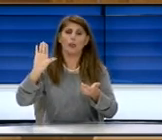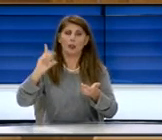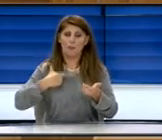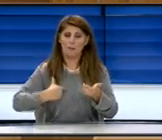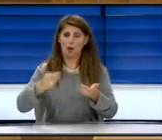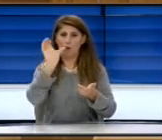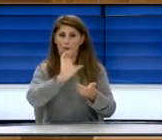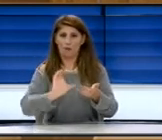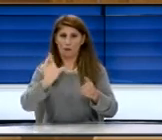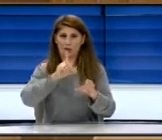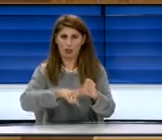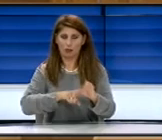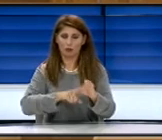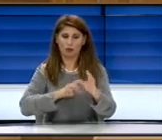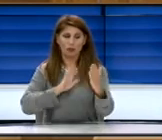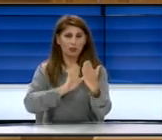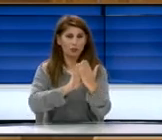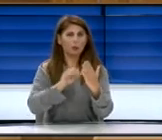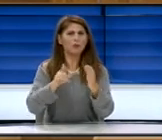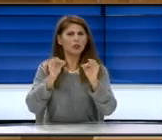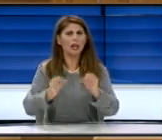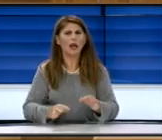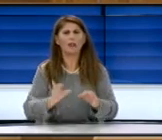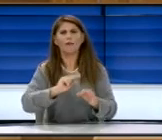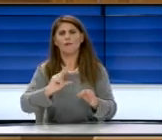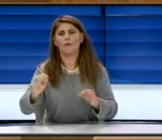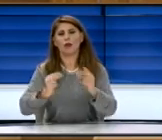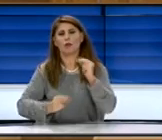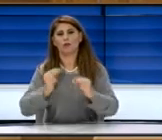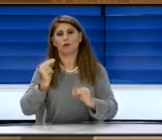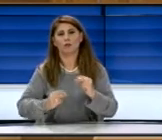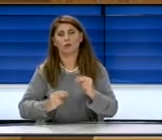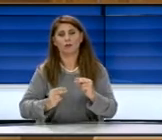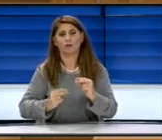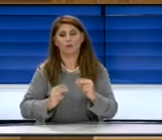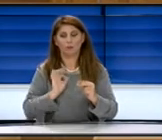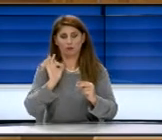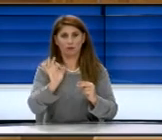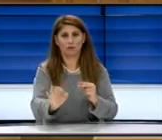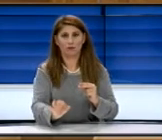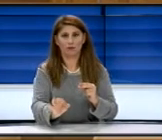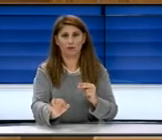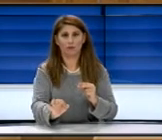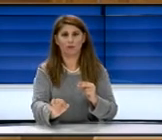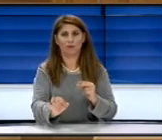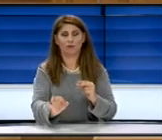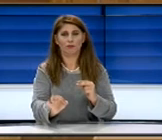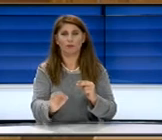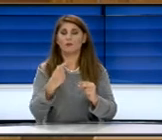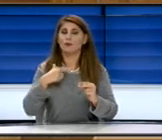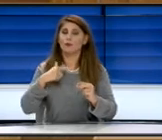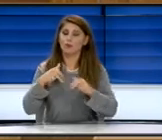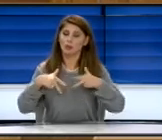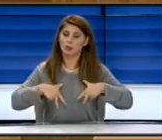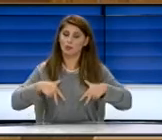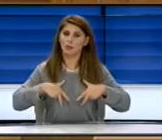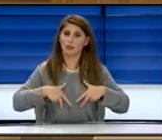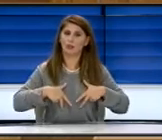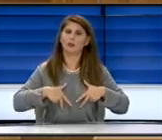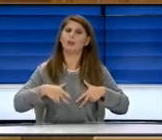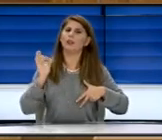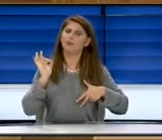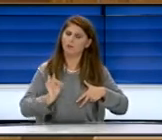Ευρωπαϊκής Ένωσης, αντιμετωπίζει και αυτή ακριβώς τα ίδια προβλήματα που οδηγούν μάλιστα και σε αλλαγές κυβερνήσεων κάθε τρεις και